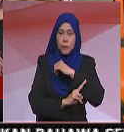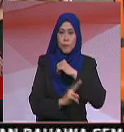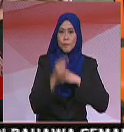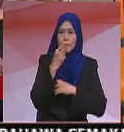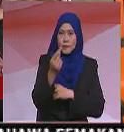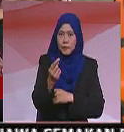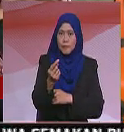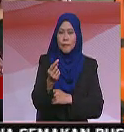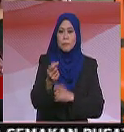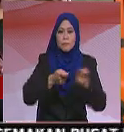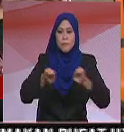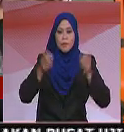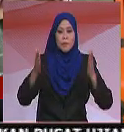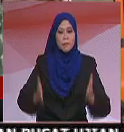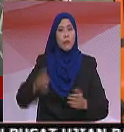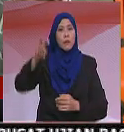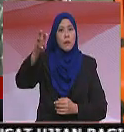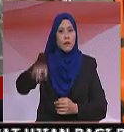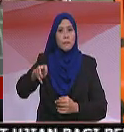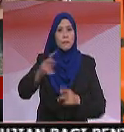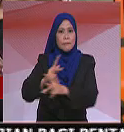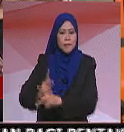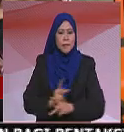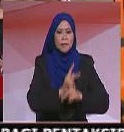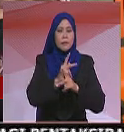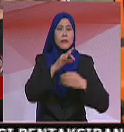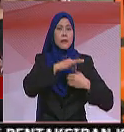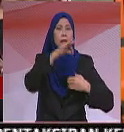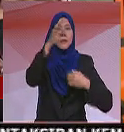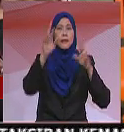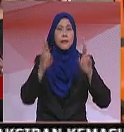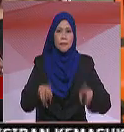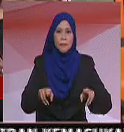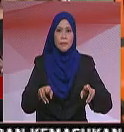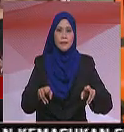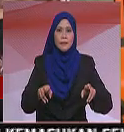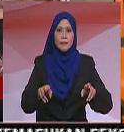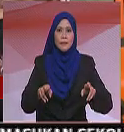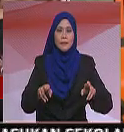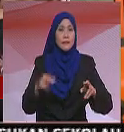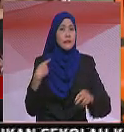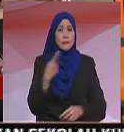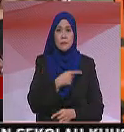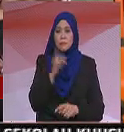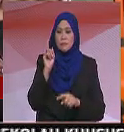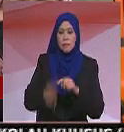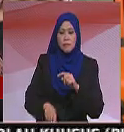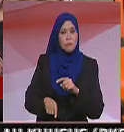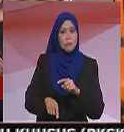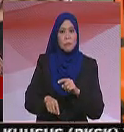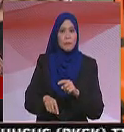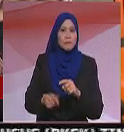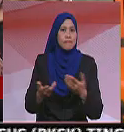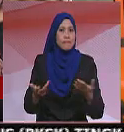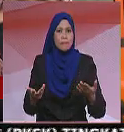pemerintah antara lain yang diwajib pada pemerintah menjaga nyawa rakyat. Jadi itu kita tidak boleh ambil langkah